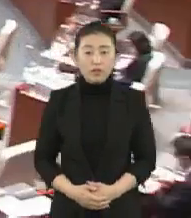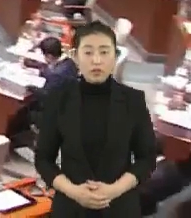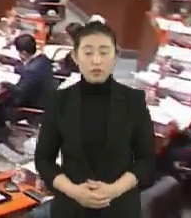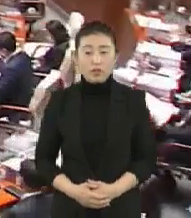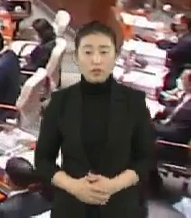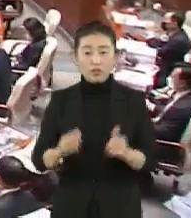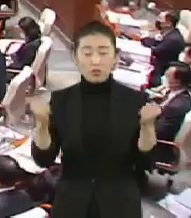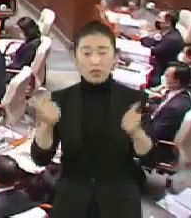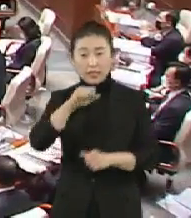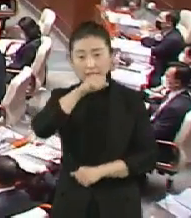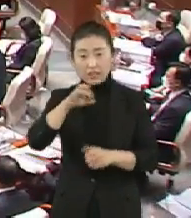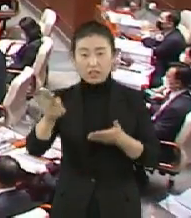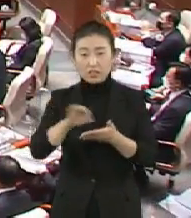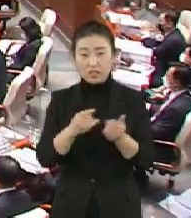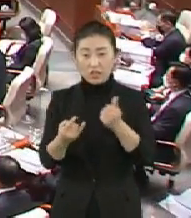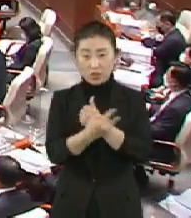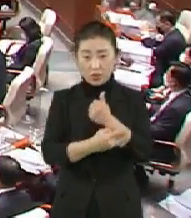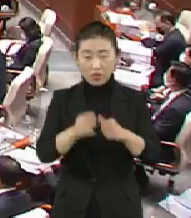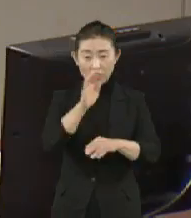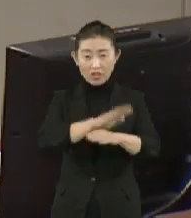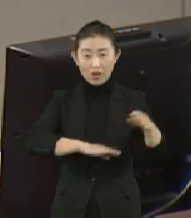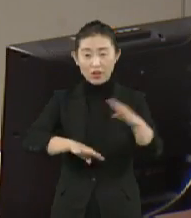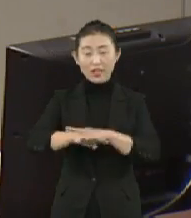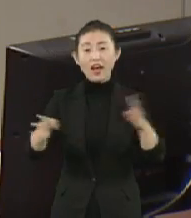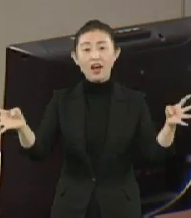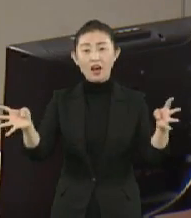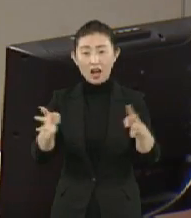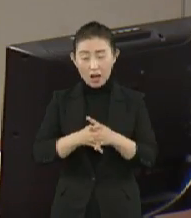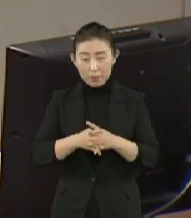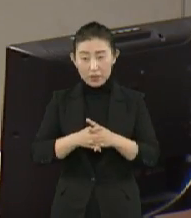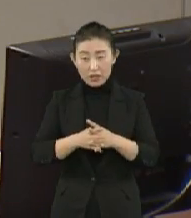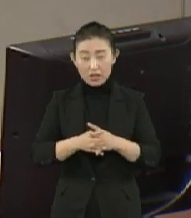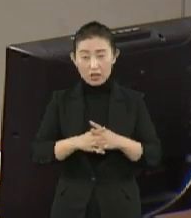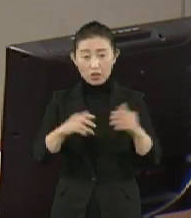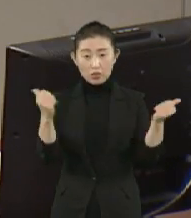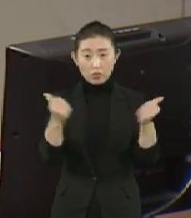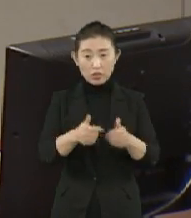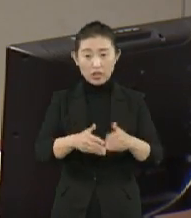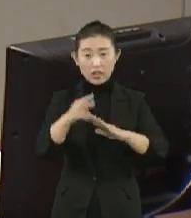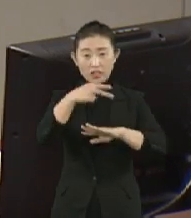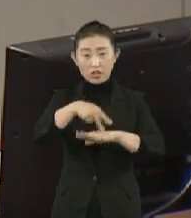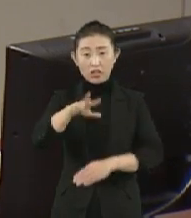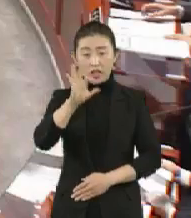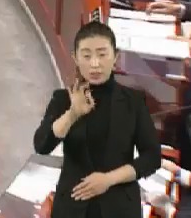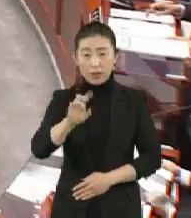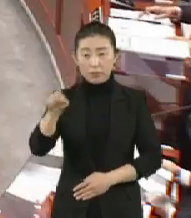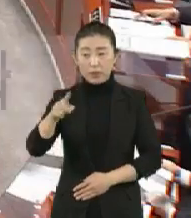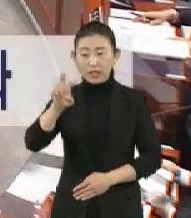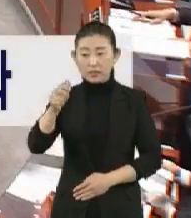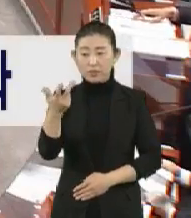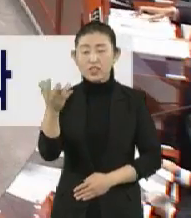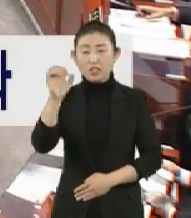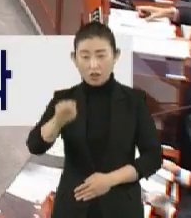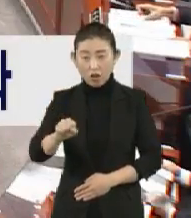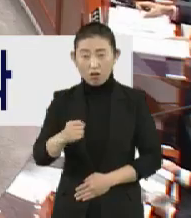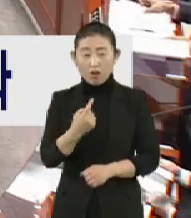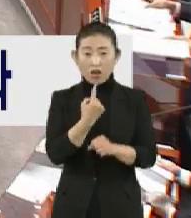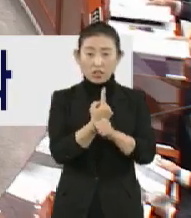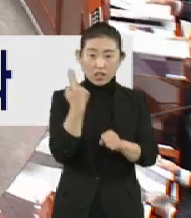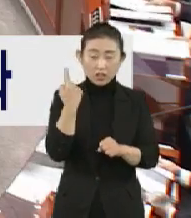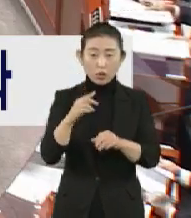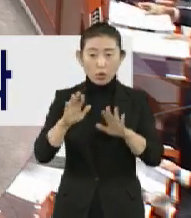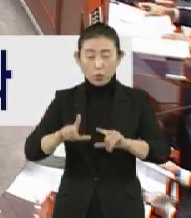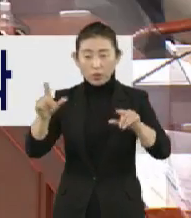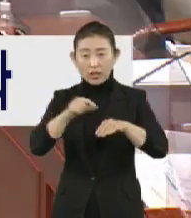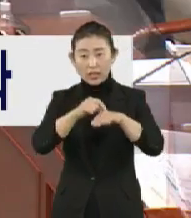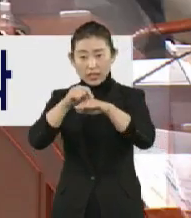국회 예결위원회에서 여야가 합의해 통과시킨 국회 세종의사당 설계비는 127억 원입니다. 지난해와 올해 2월 된